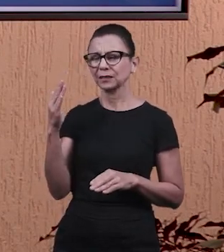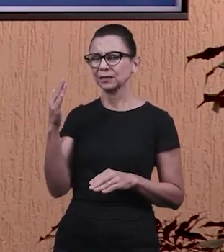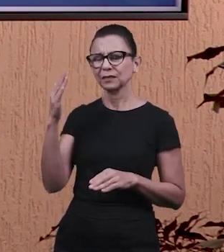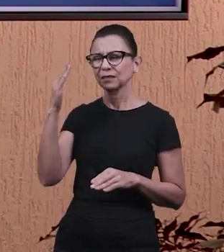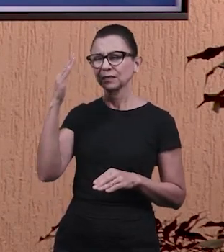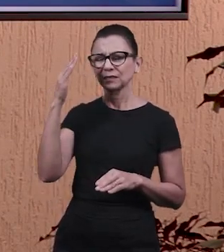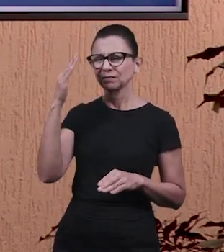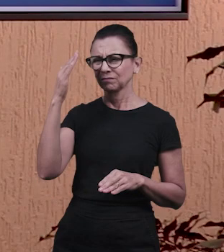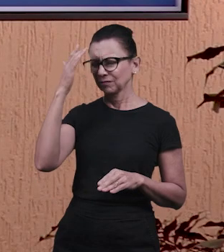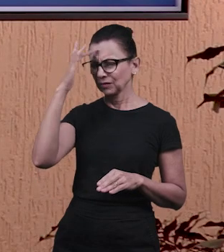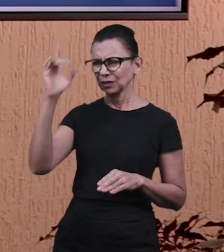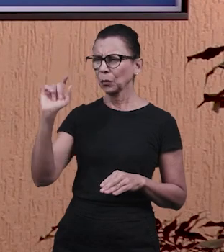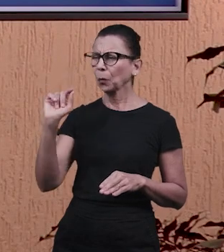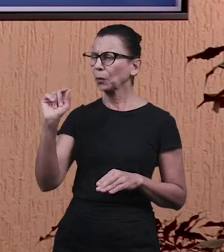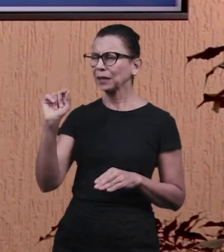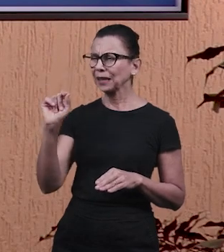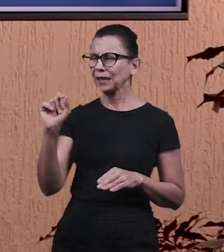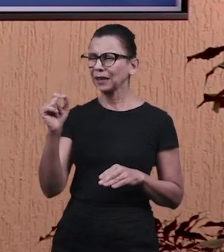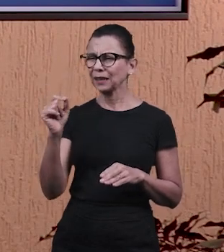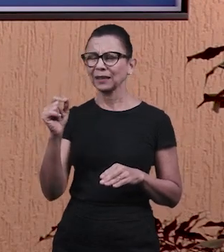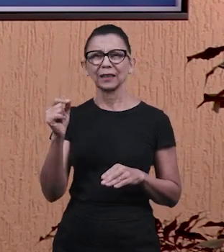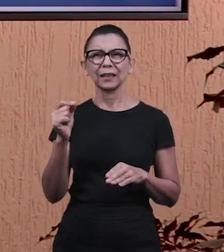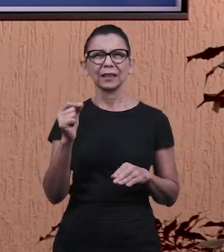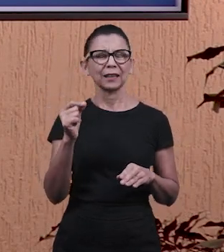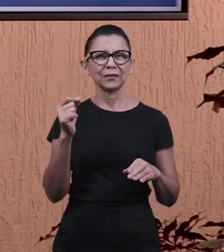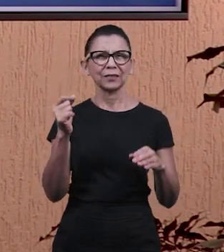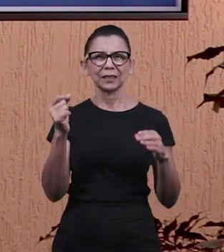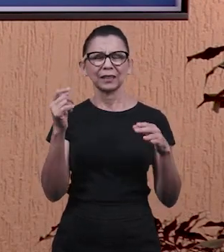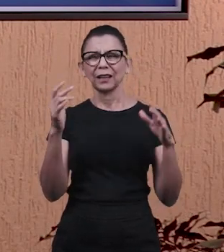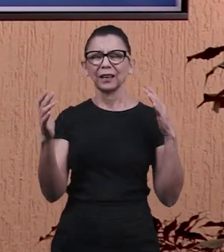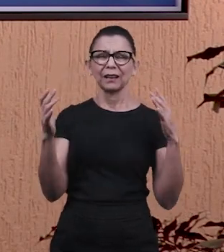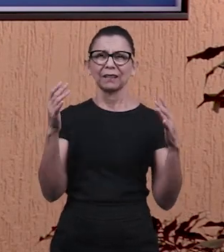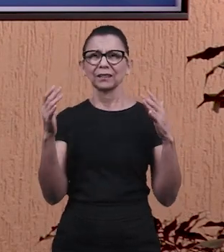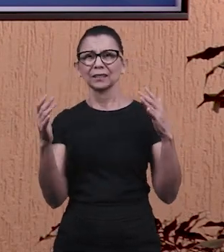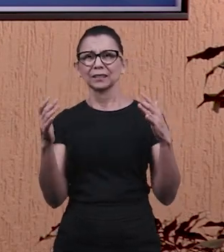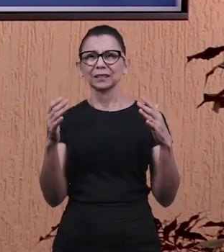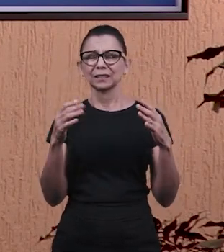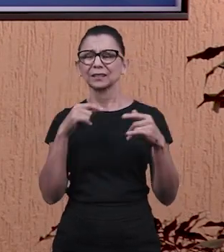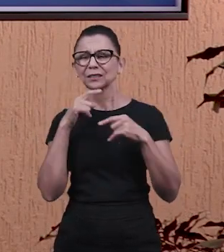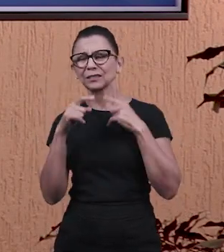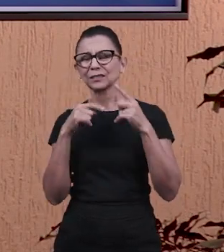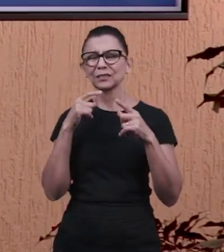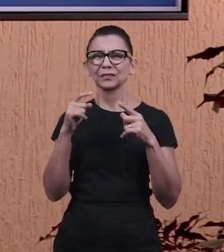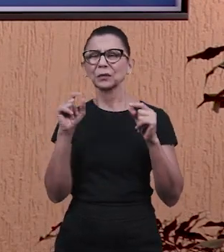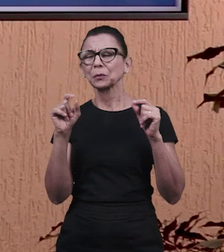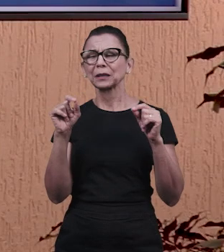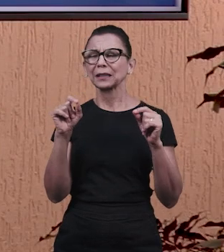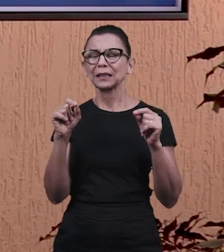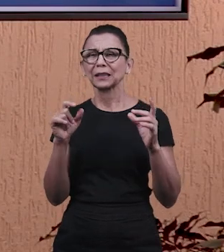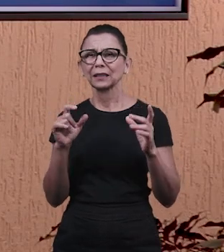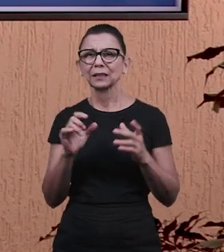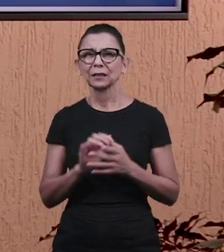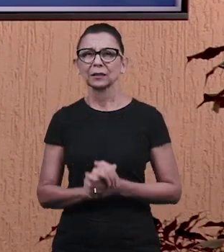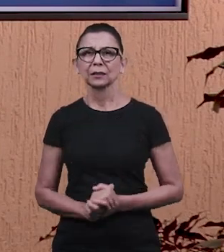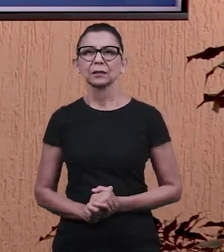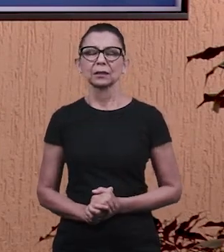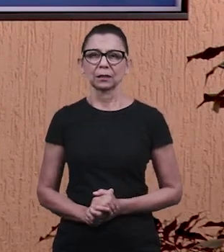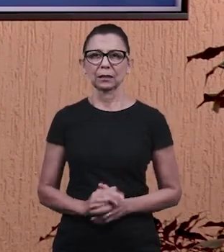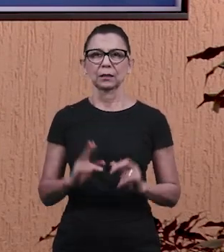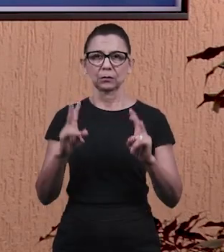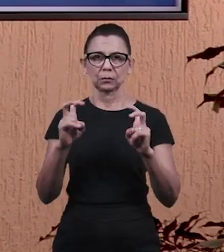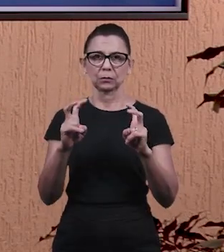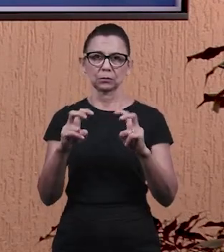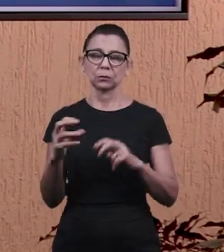может ответить, о чем вы говорите, что вы спрашиваете. То есть ребенок немножко потерянный в этой теме. Я знаю, что это очень